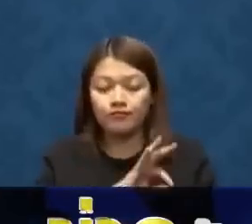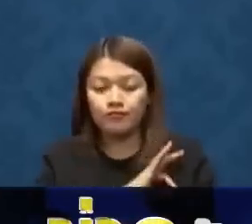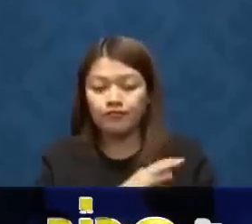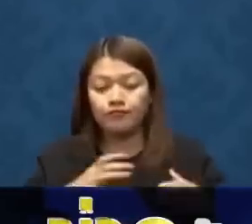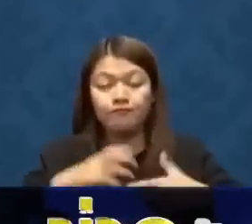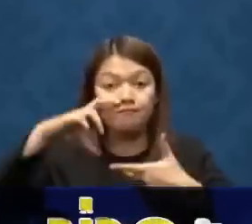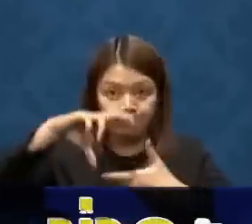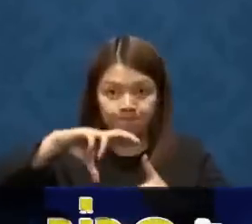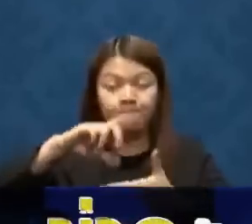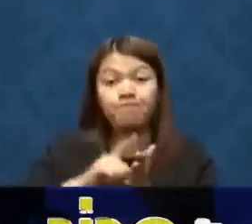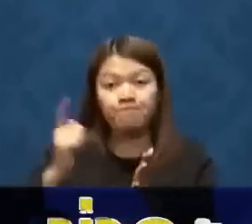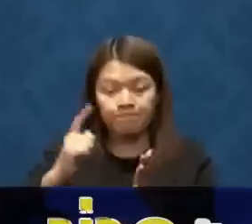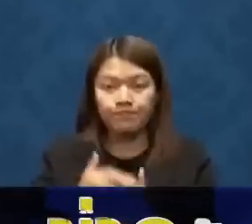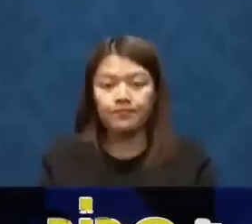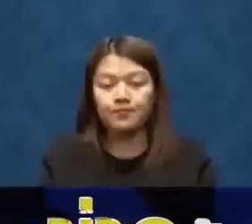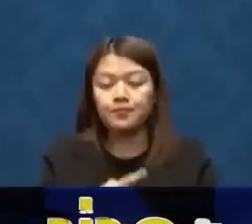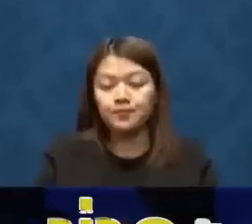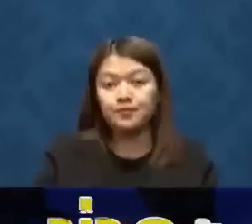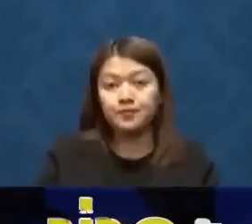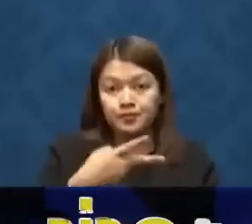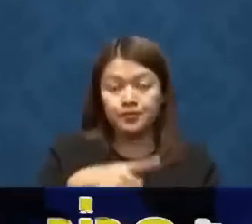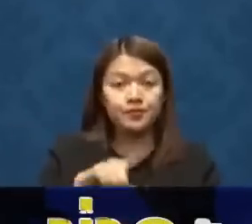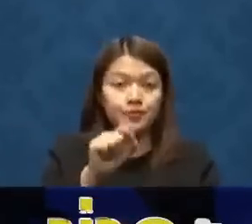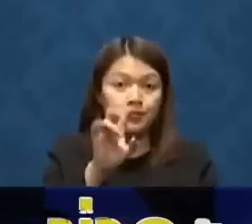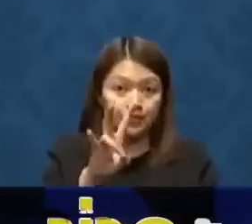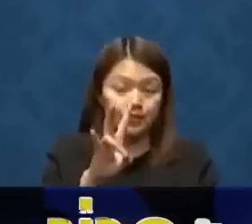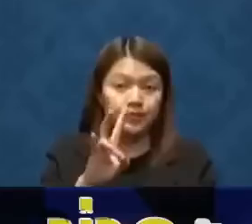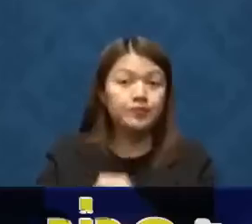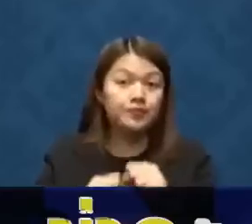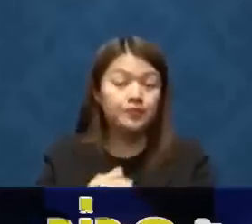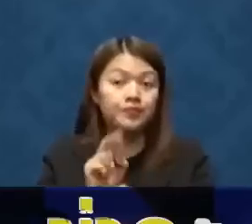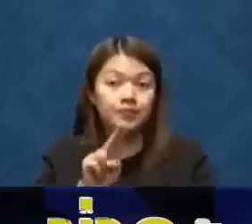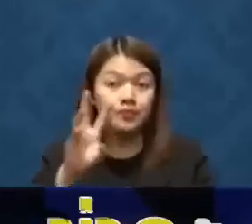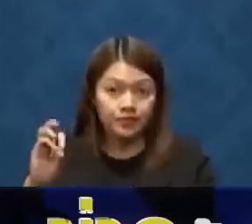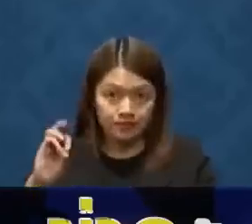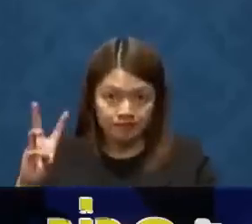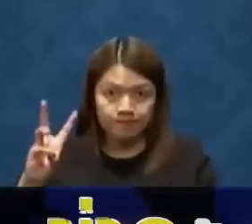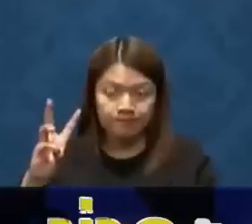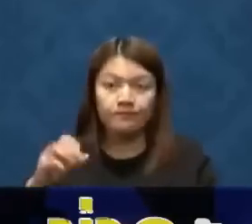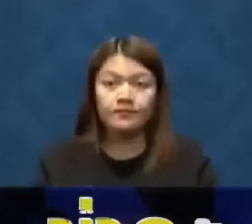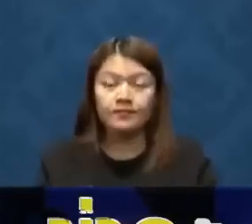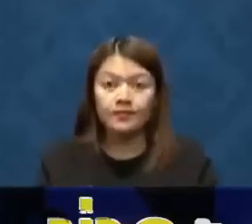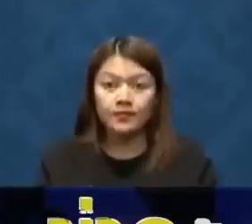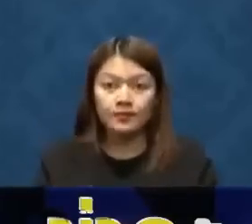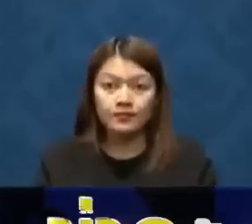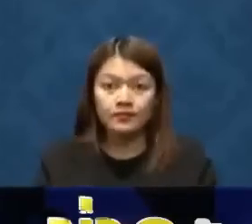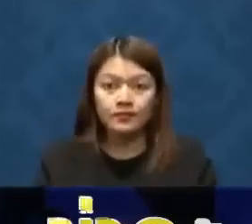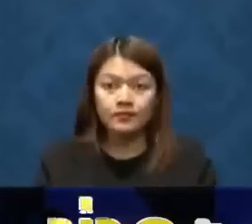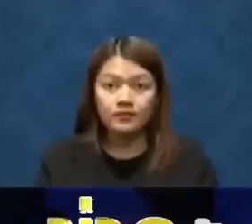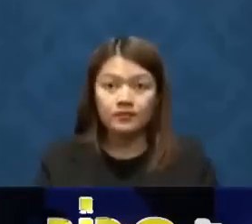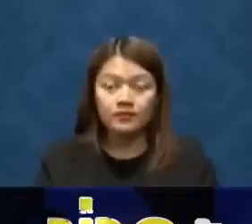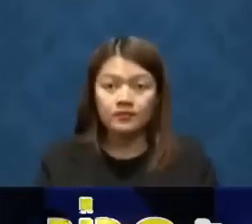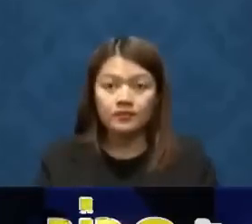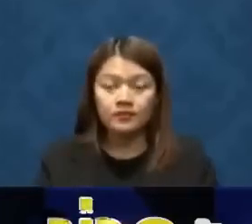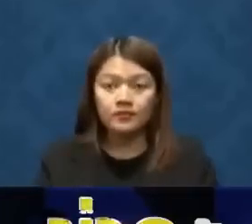าถ้าหากมีการยื่นสารจริงๆก็ต้องผ่านงานธุรการงานสารบัญที่มีการตรวจสอบว่าถูกต้องหรือ